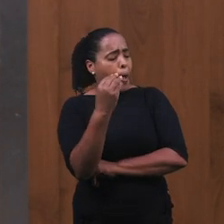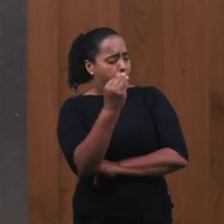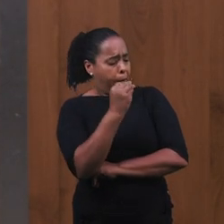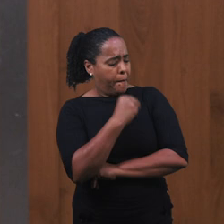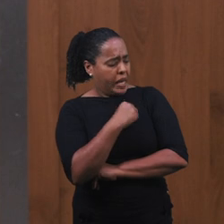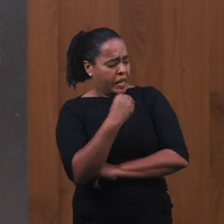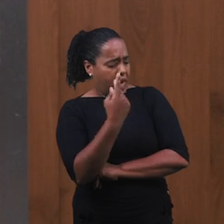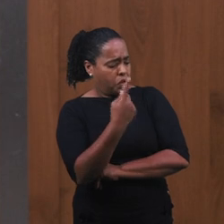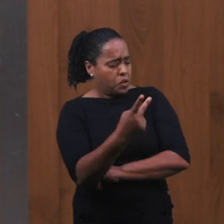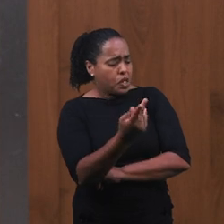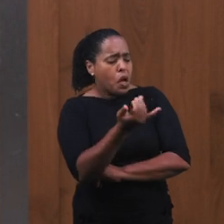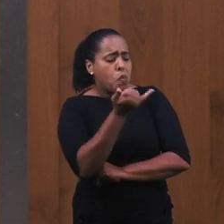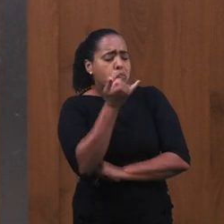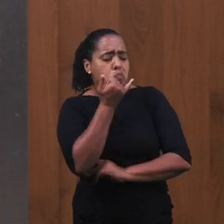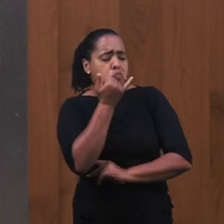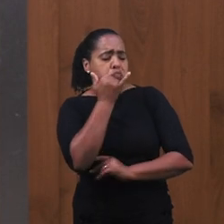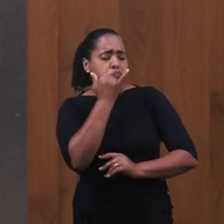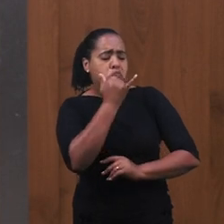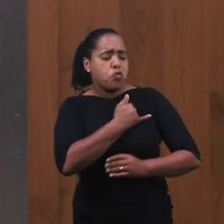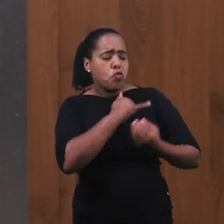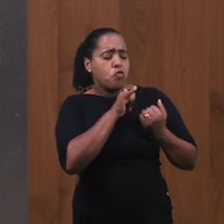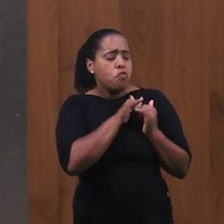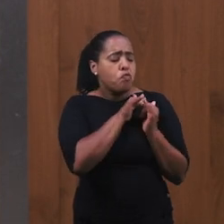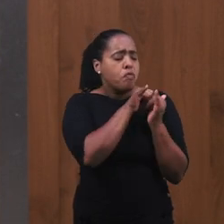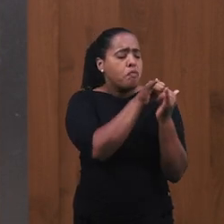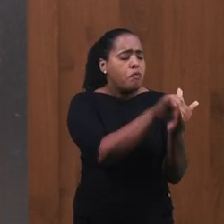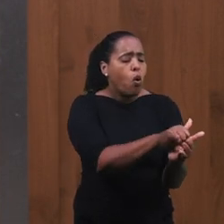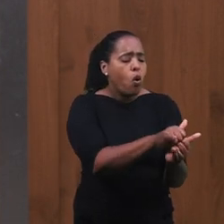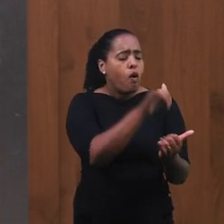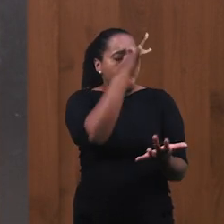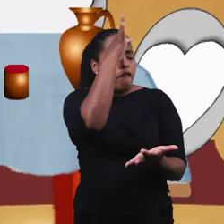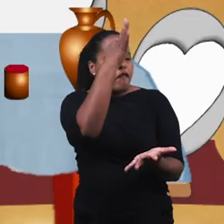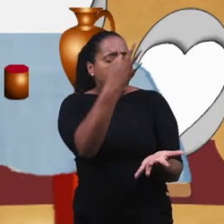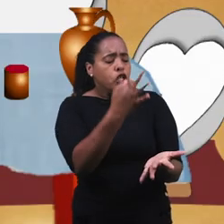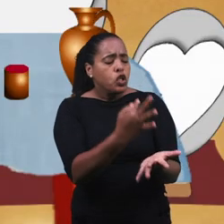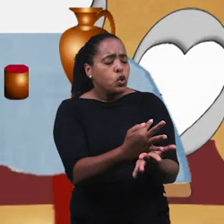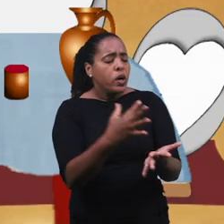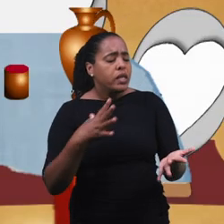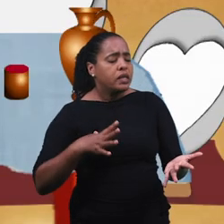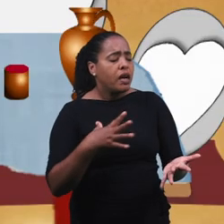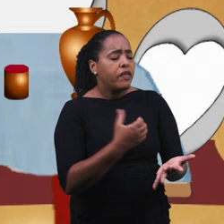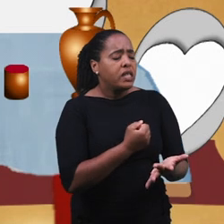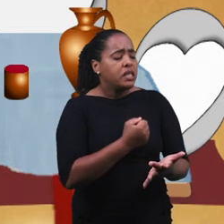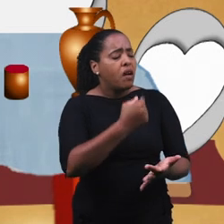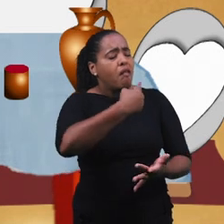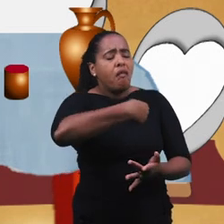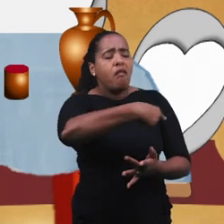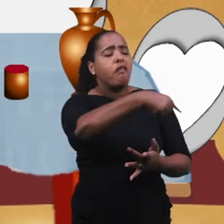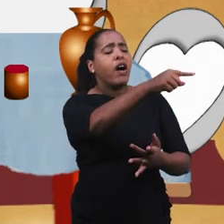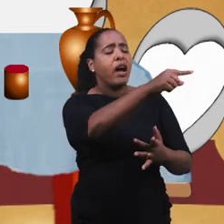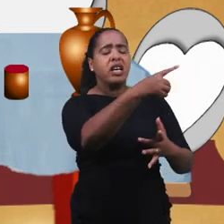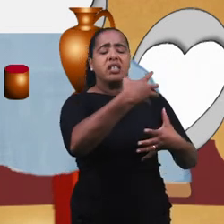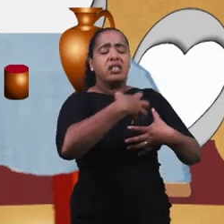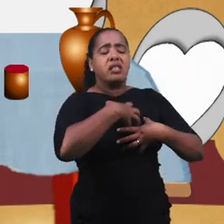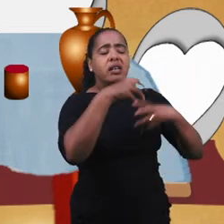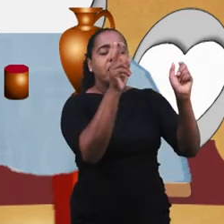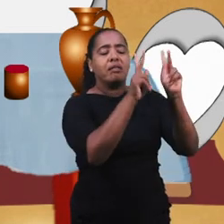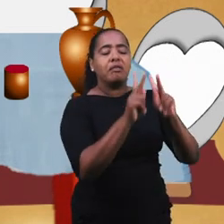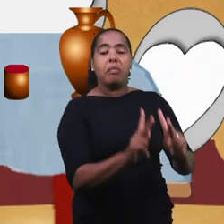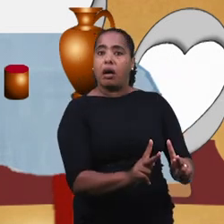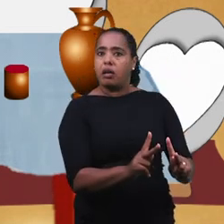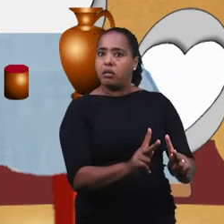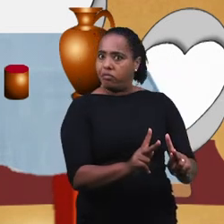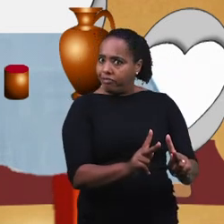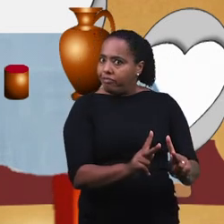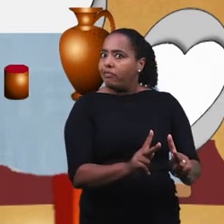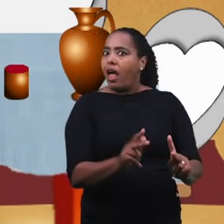pardonnés. Ta foi t'a sauvé. Va en paix. Et là, cette femme, elle a reçu une